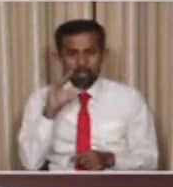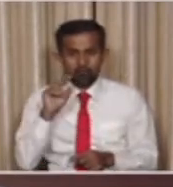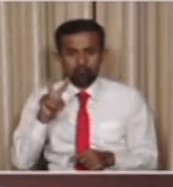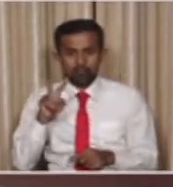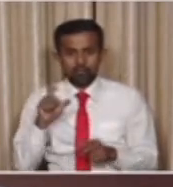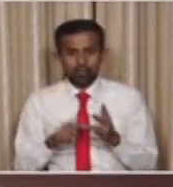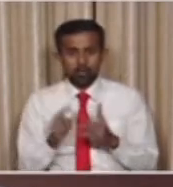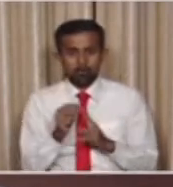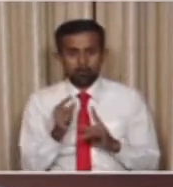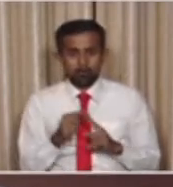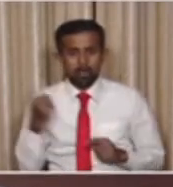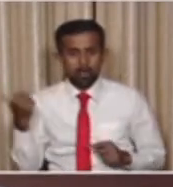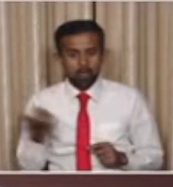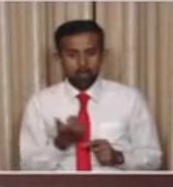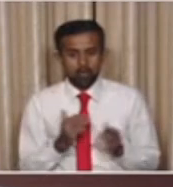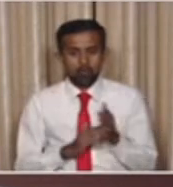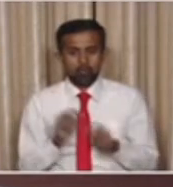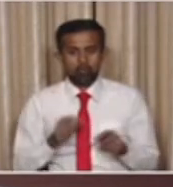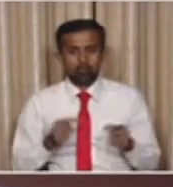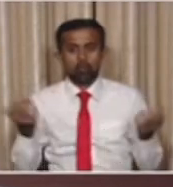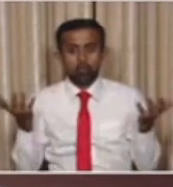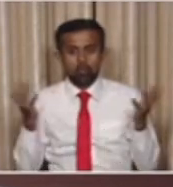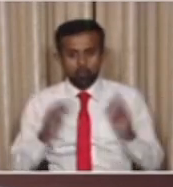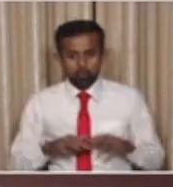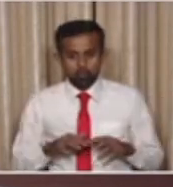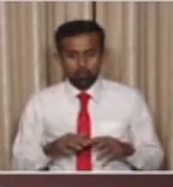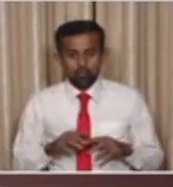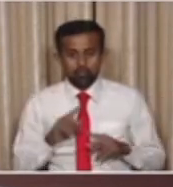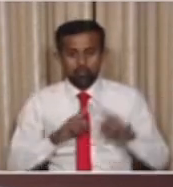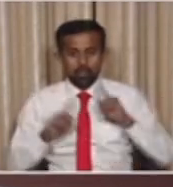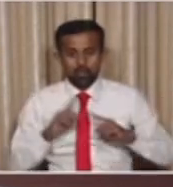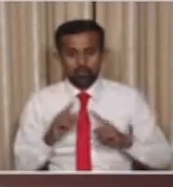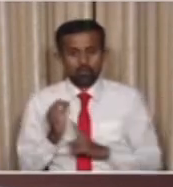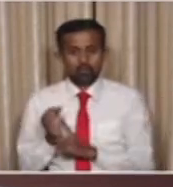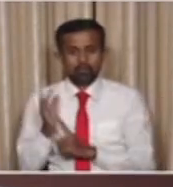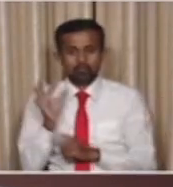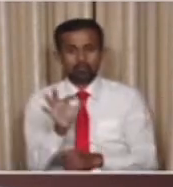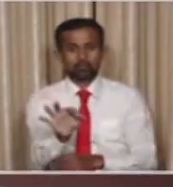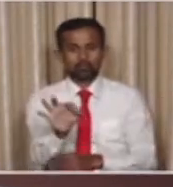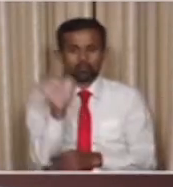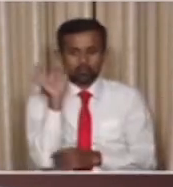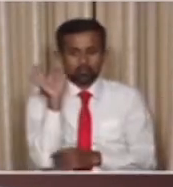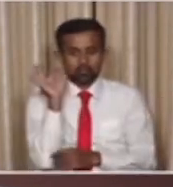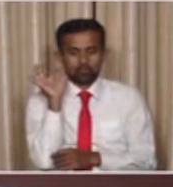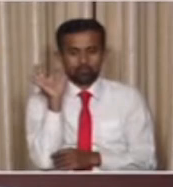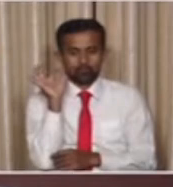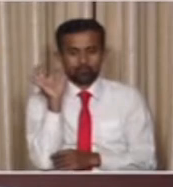කෝප් සභාව අලුත් සමාජික රැස් කරනවා. ඒ වෙලාවේදී සාකච්ඡා කළා සභාපතිවරු තෝරගන්න. ඒ